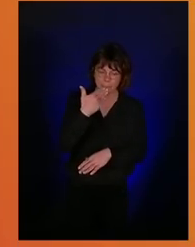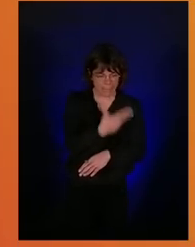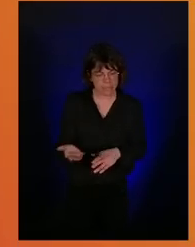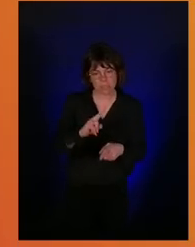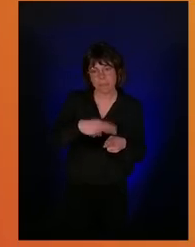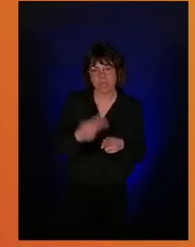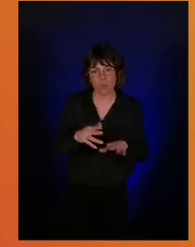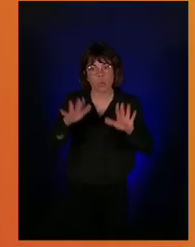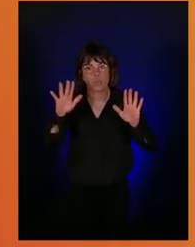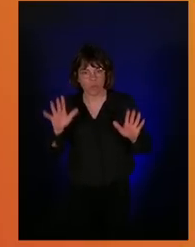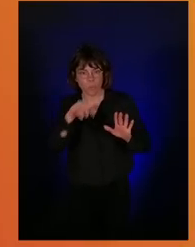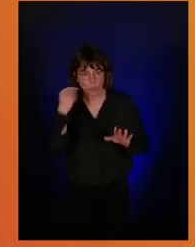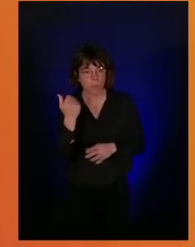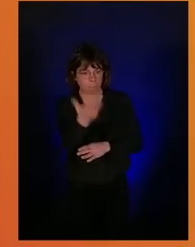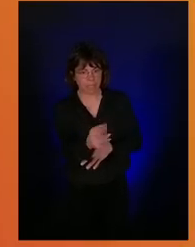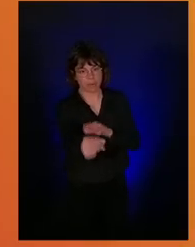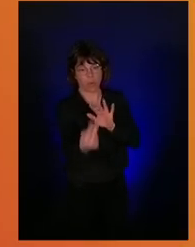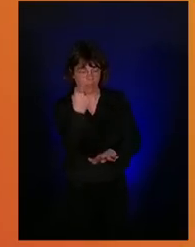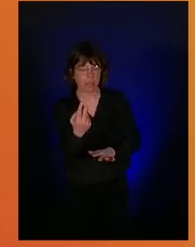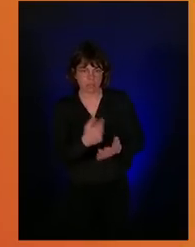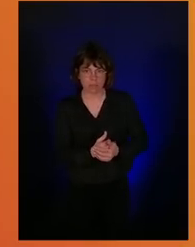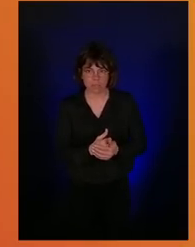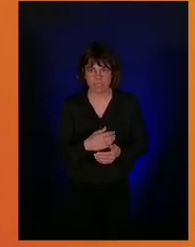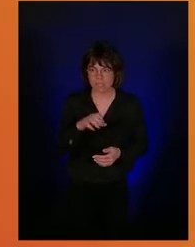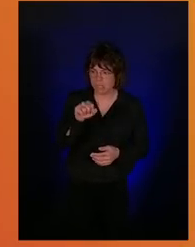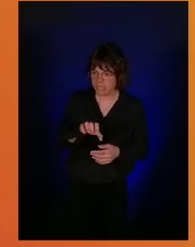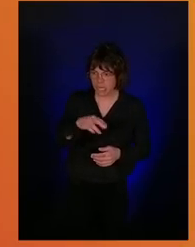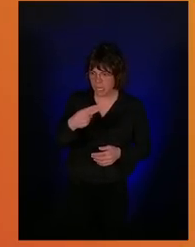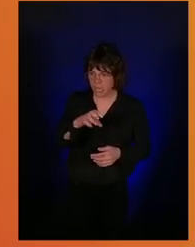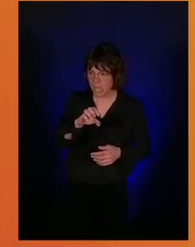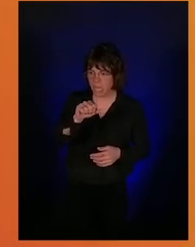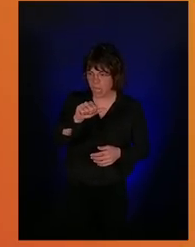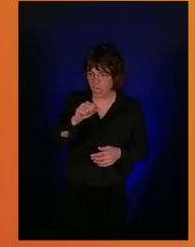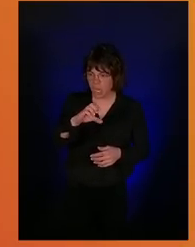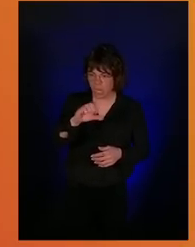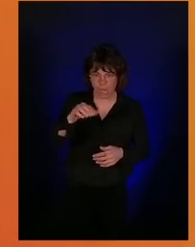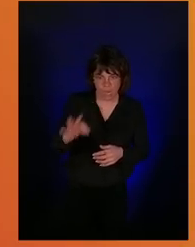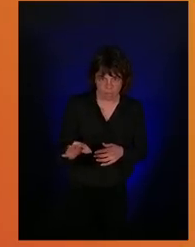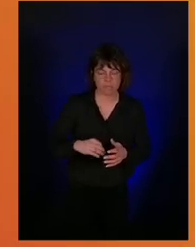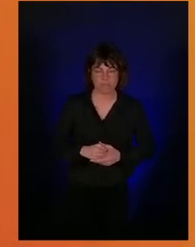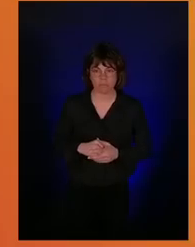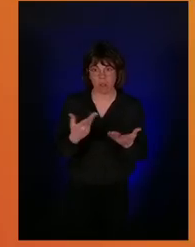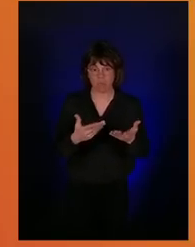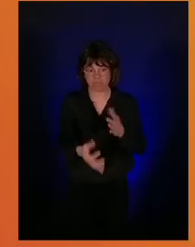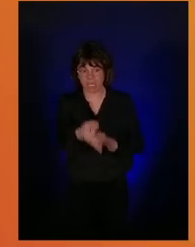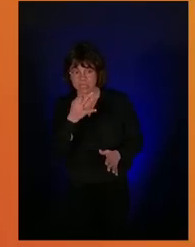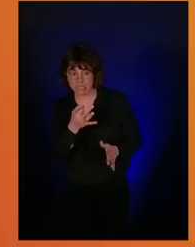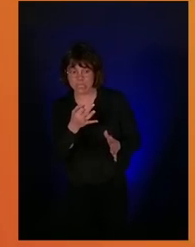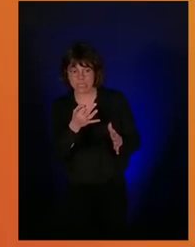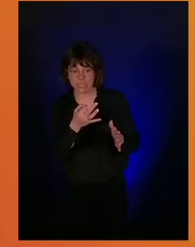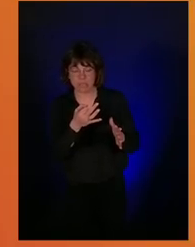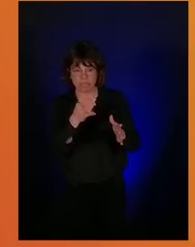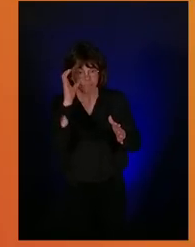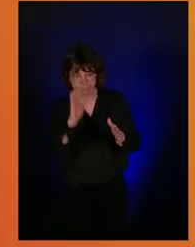prénoms, sauf pour mon Gérard Sénécal, je sais qu'il nous regarde. Gérard Sénécal, c'est mon prédécesseur, c'est un véritable pape-chape, c'est lui qui nous a transmis son